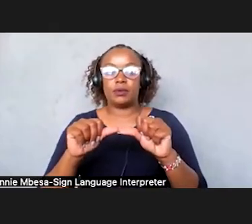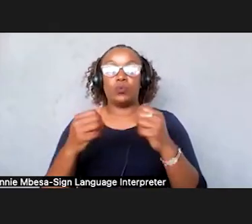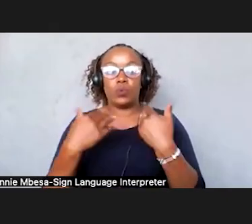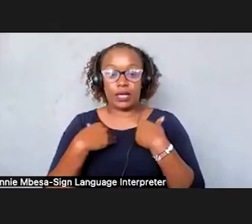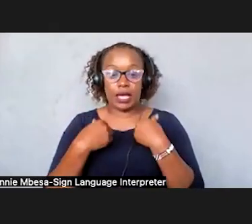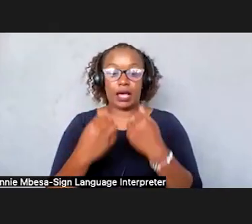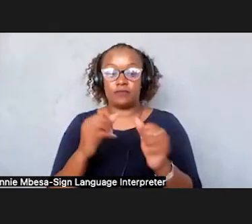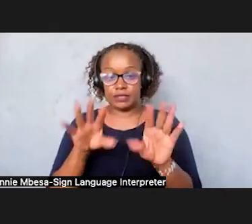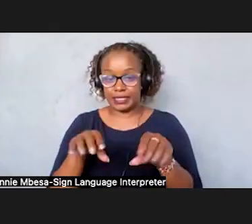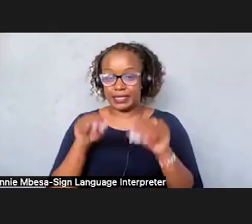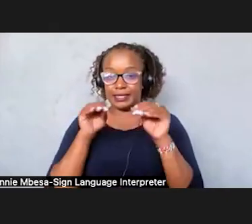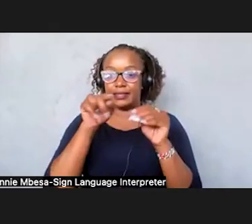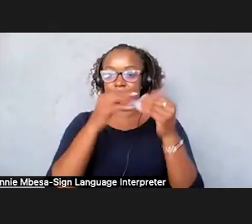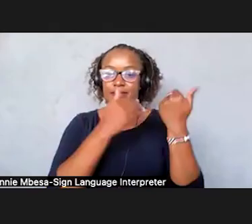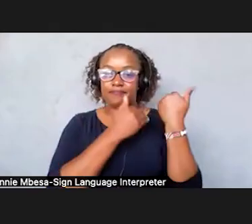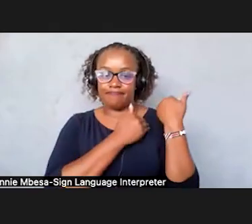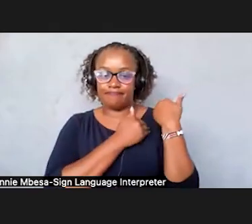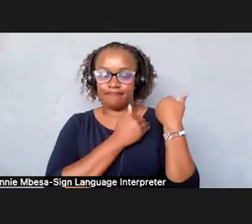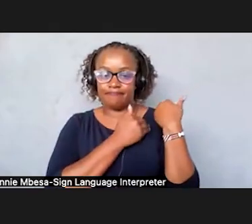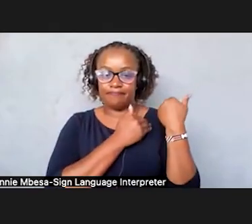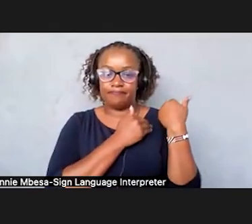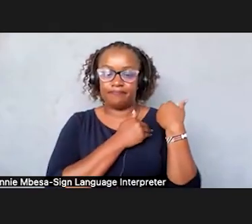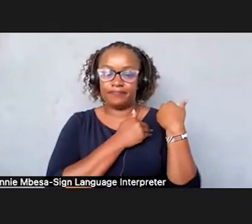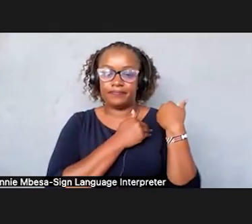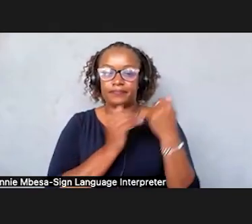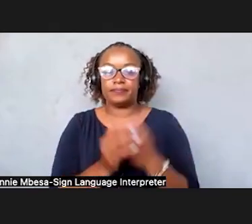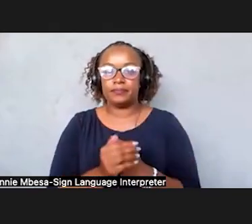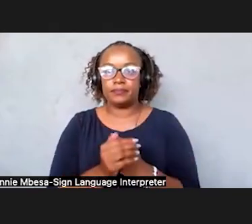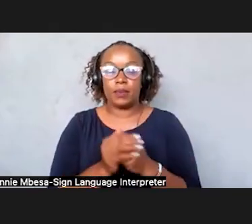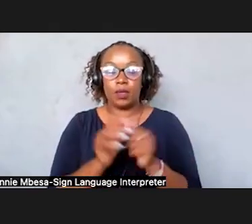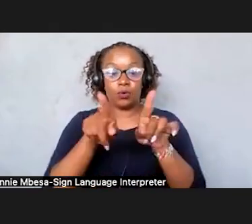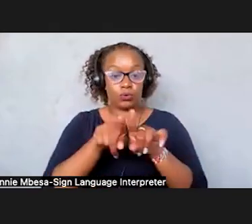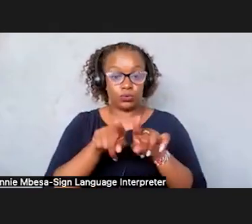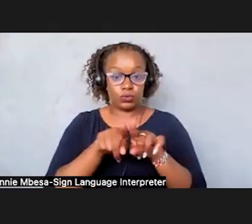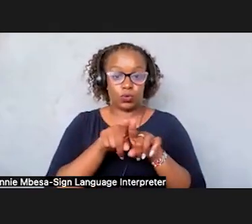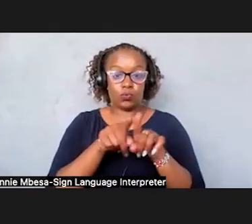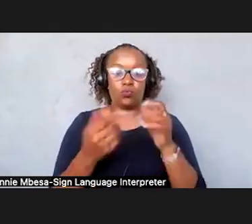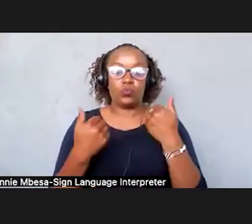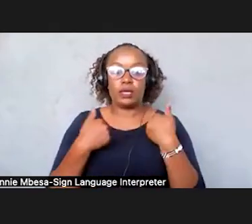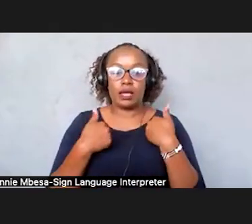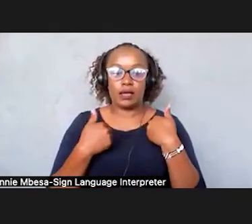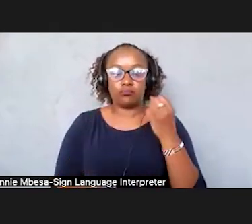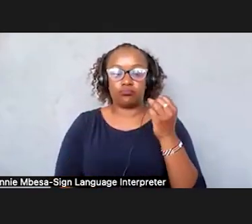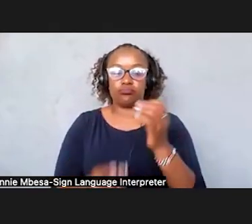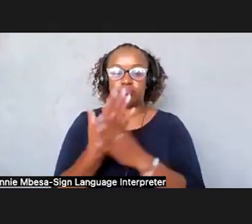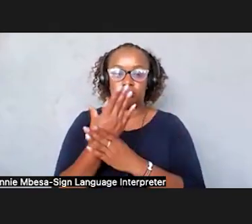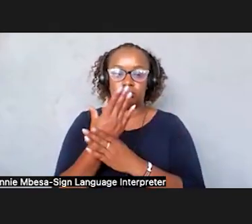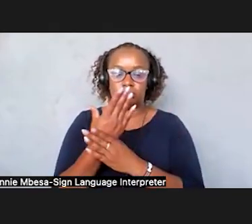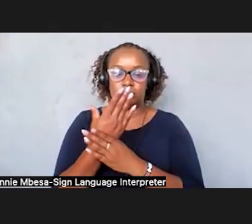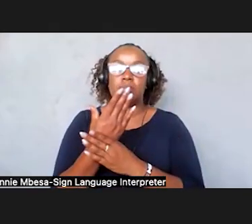responsibility. ሶስት ኮሚቴዎችን አዋቅረናል። Also, we የመጀመሪያው have set up ጀነራል 3 አሴምብሊ committees. We have the General